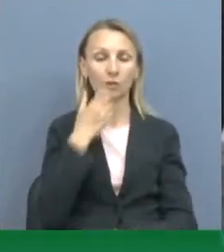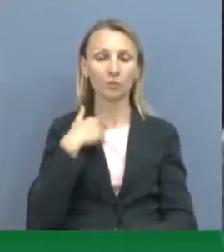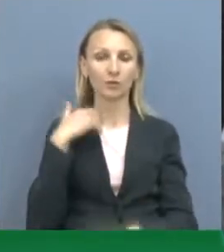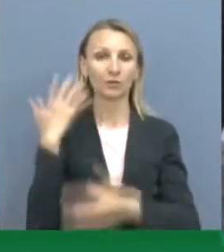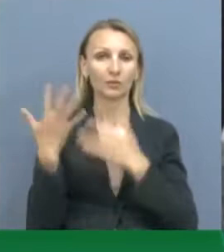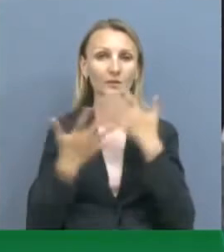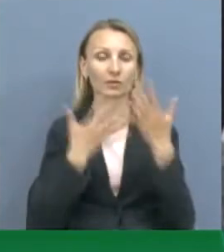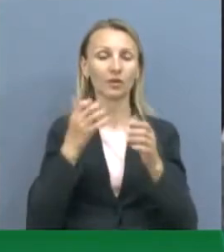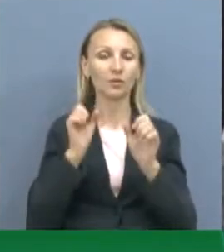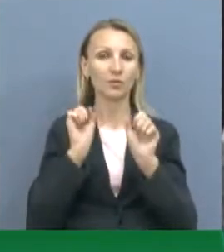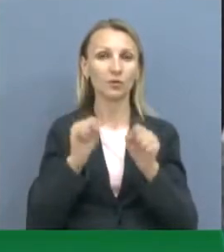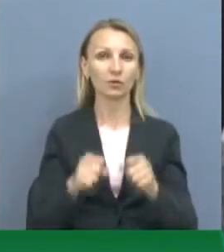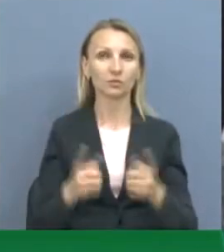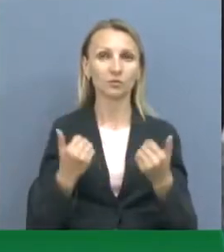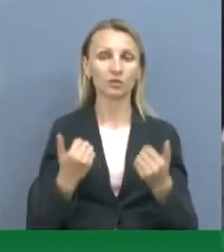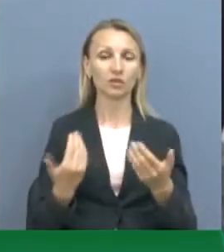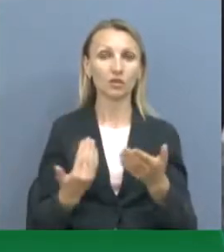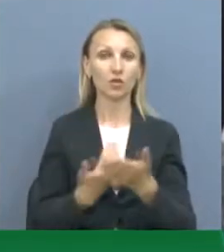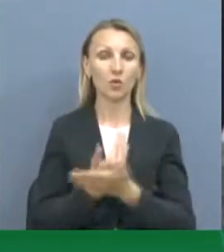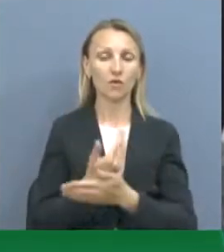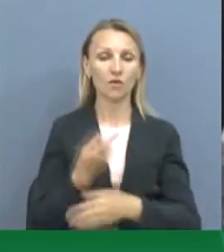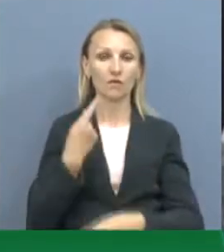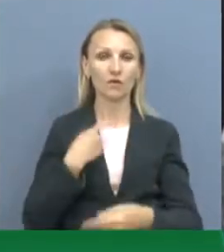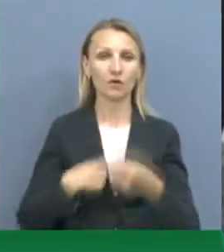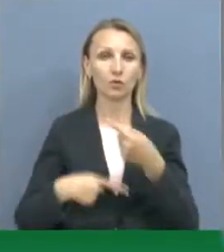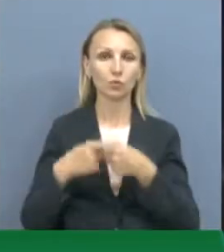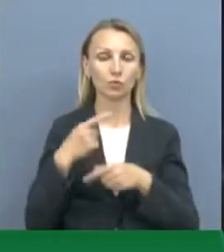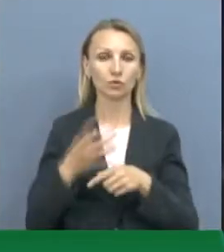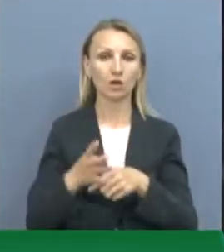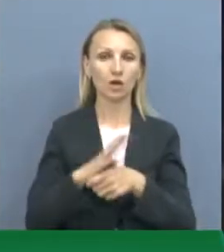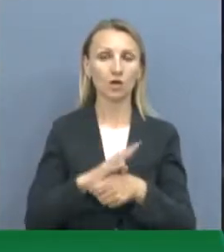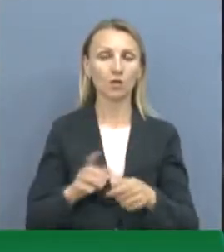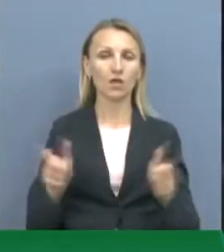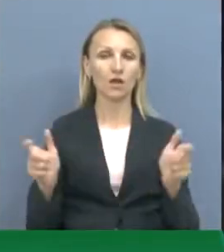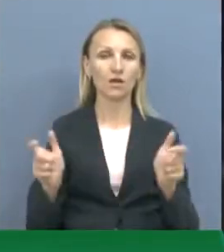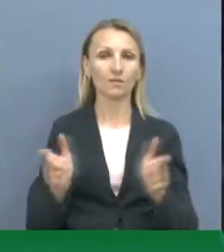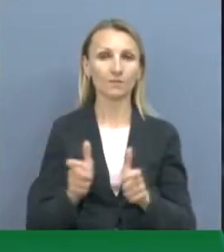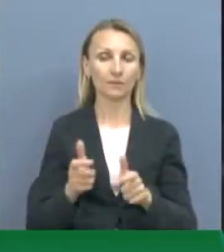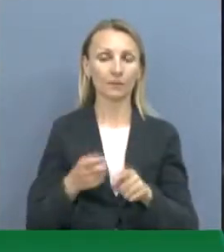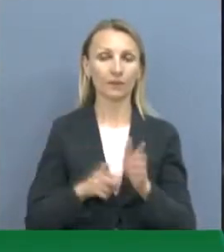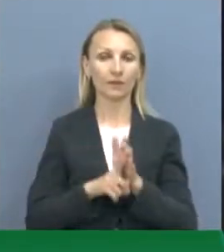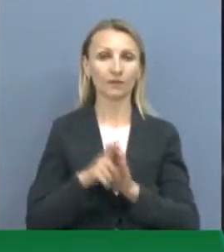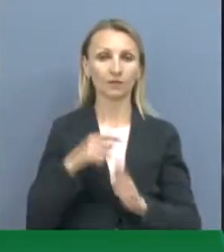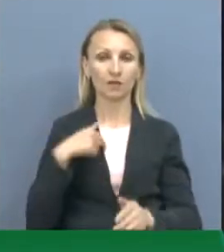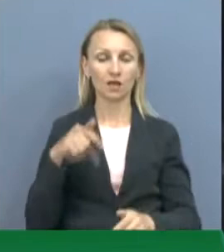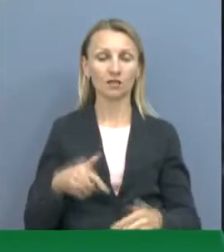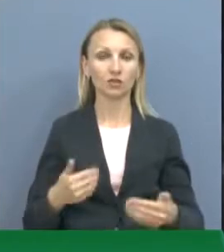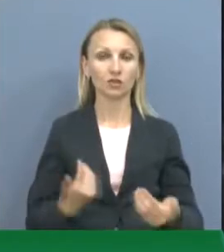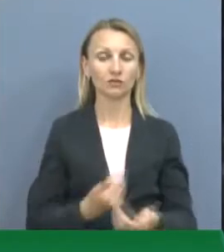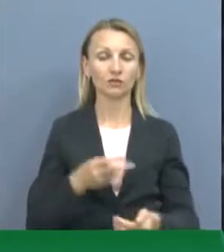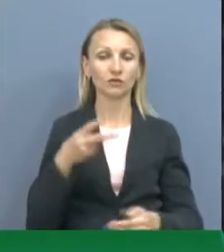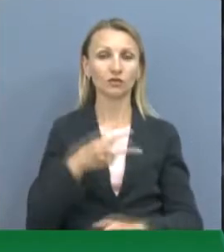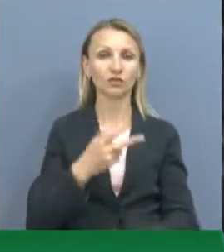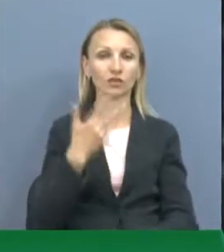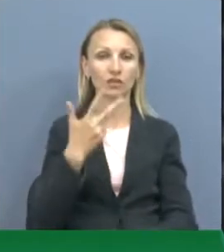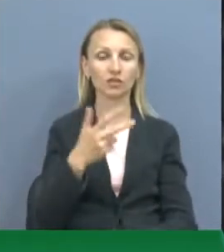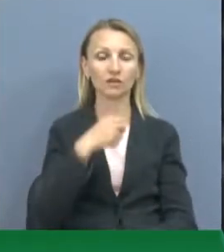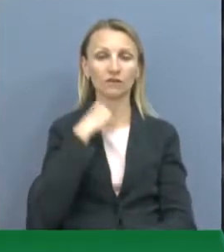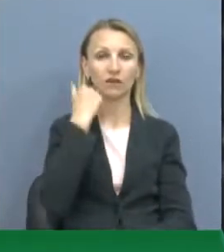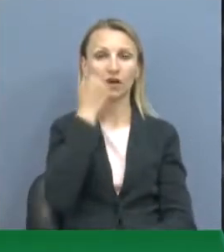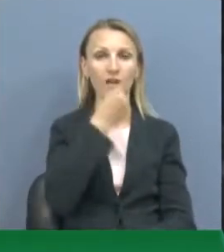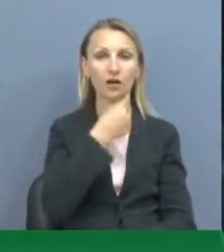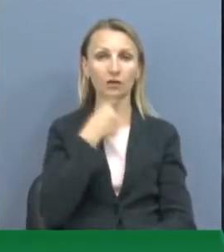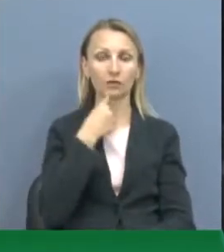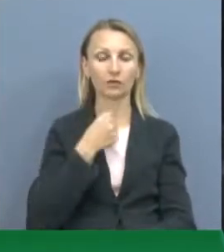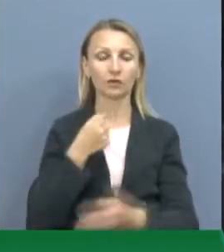заходить. Сейчас новая волна коронавируса. Куда мы пойдем? Проживаю с 2003 года. С 2003 года